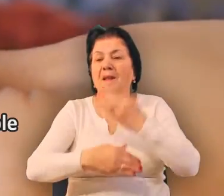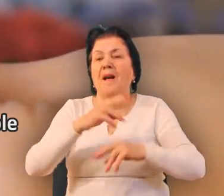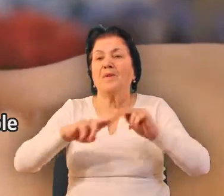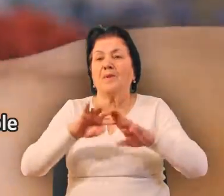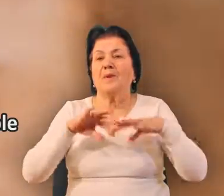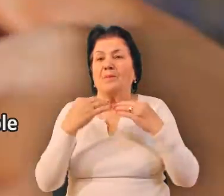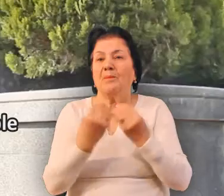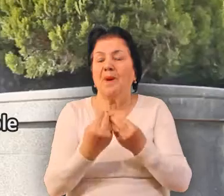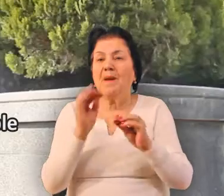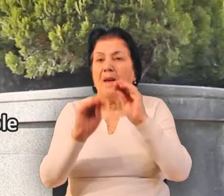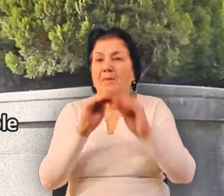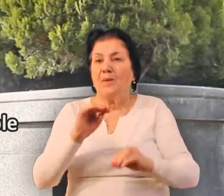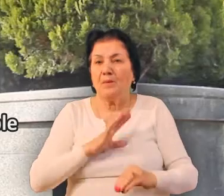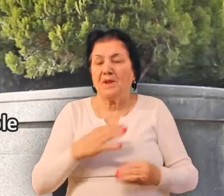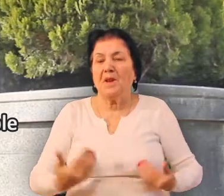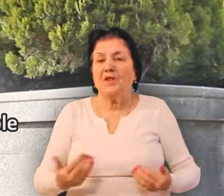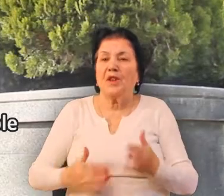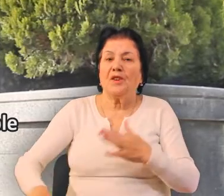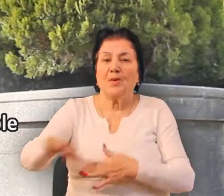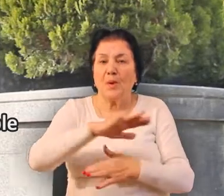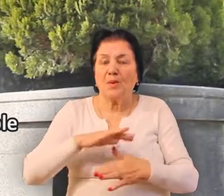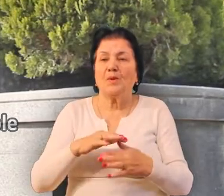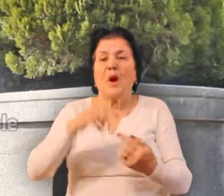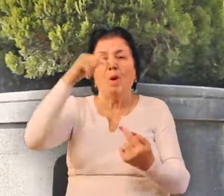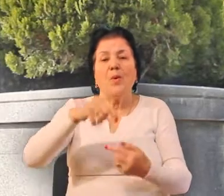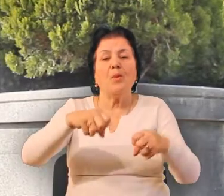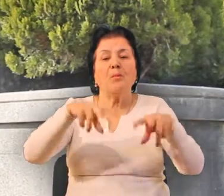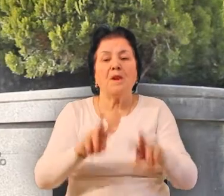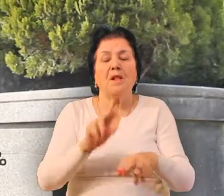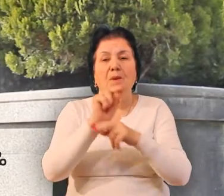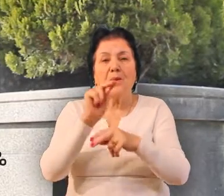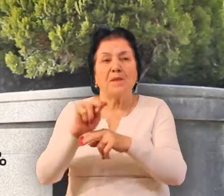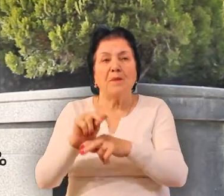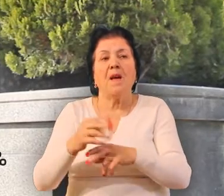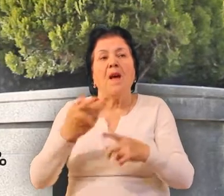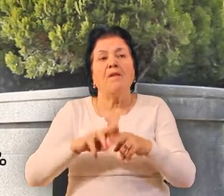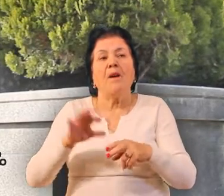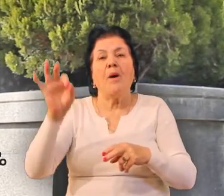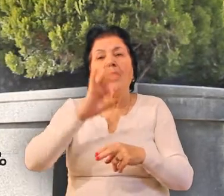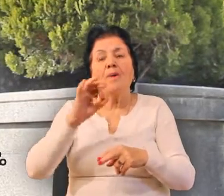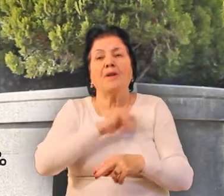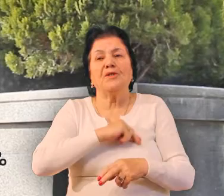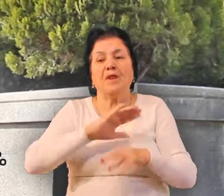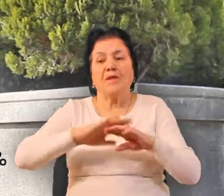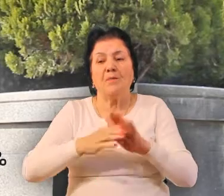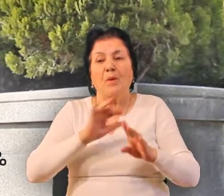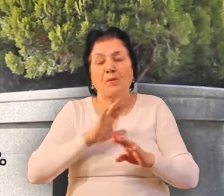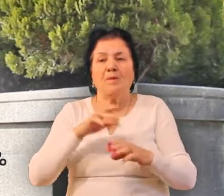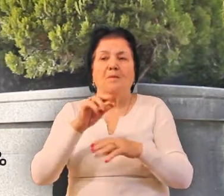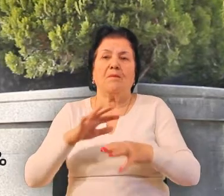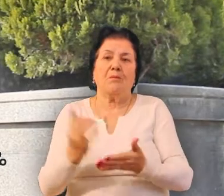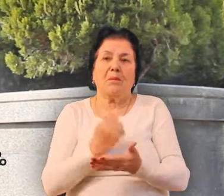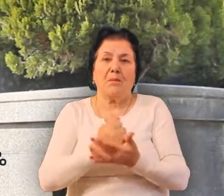Məşğulluq xidmətləri əlillərin peşə hazırlığının təmin olunması, yaşadığı region üzrə uyğun peşələrə